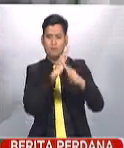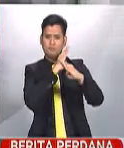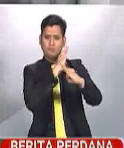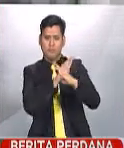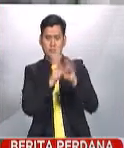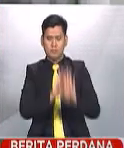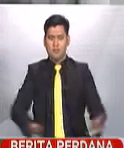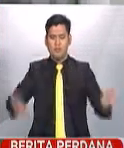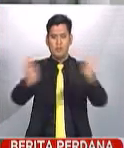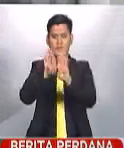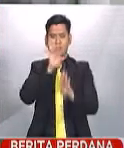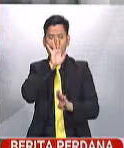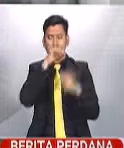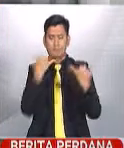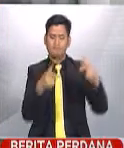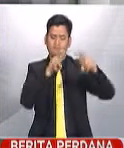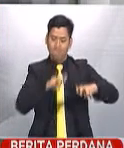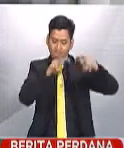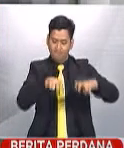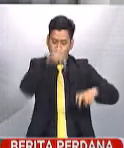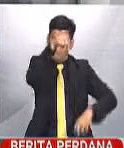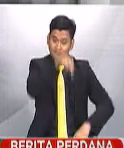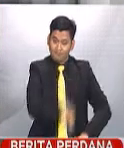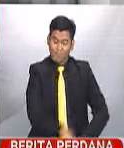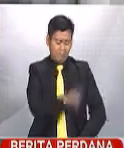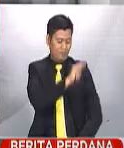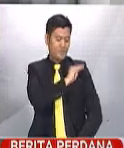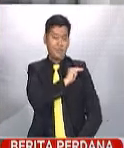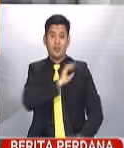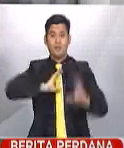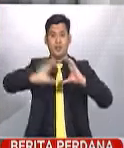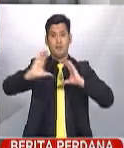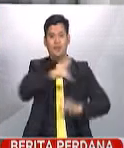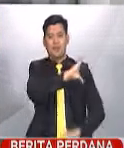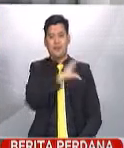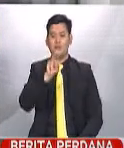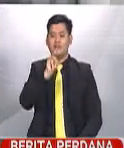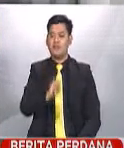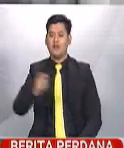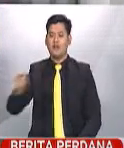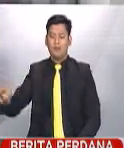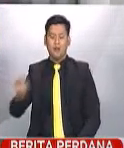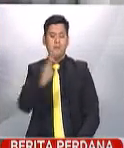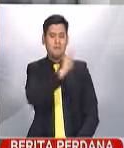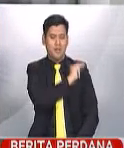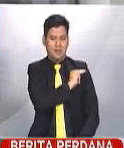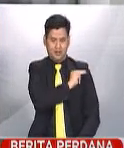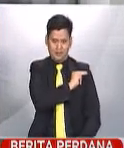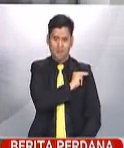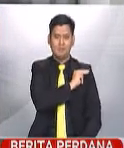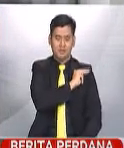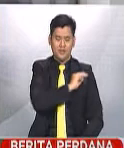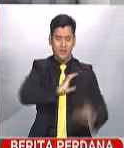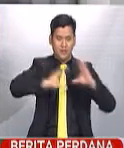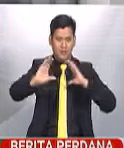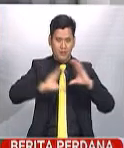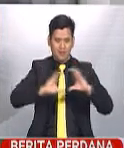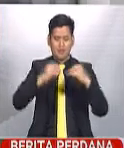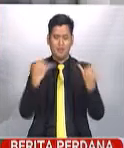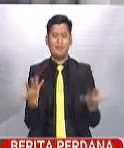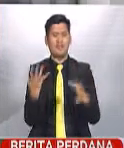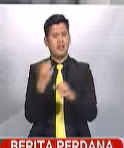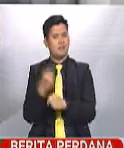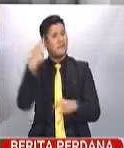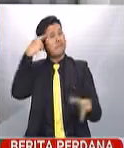palsu sedang diperhalusi Kementerian Komunikasi dan Multimedia. Jelas Menterinya Gobin Singh Dio, pihak kementerian sedang